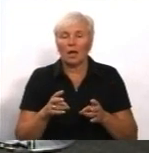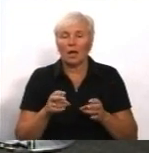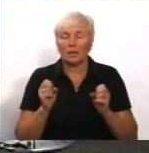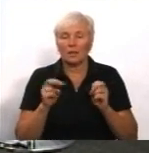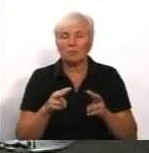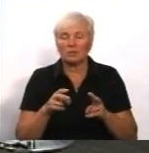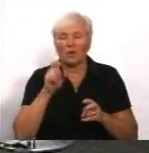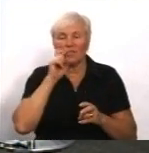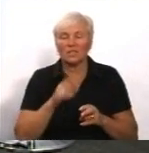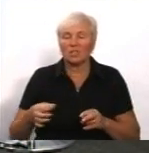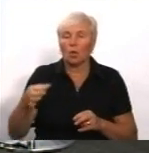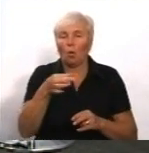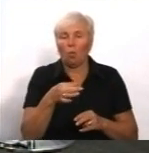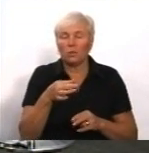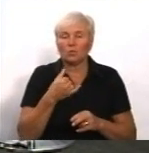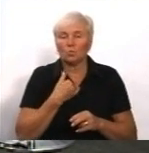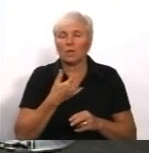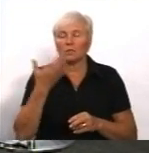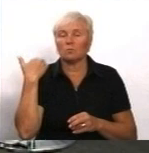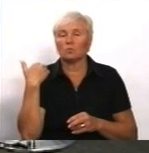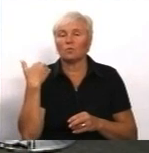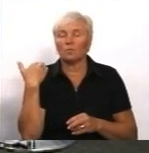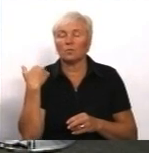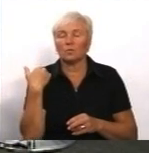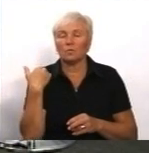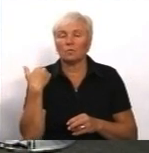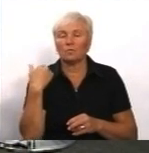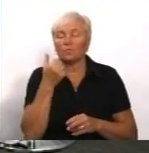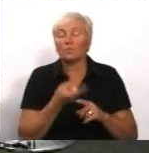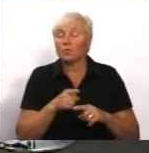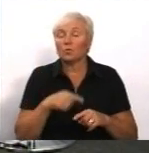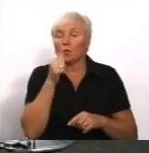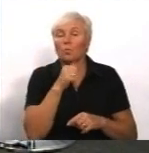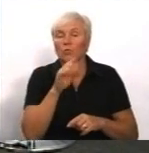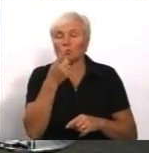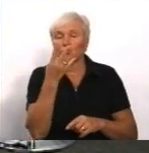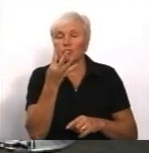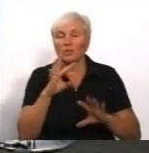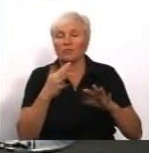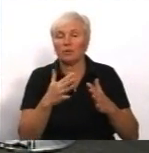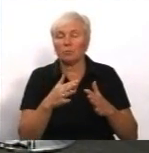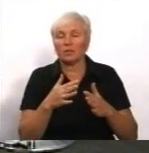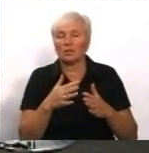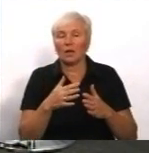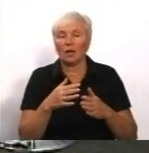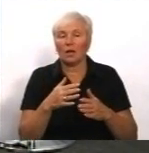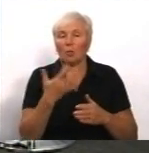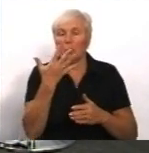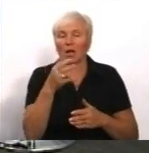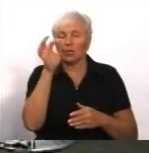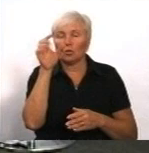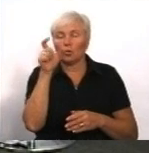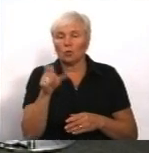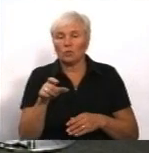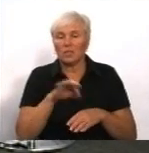Вінницькій області в нас в цьому році було тільки 4 випадки, 5 осіб захворіло. 3 випадки з них